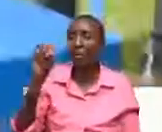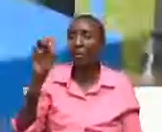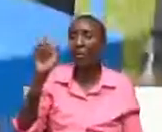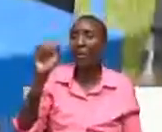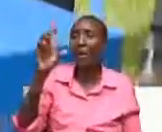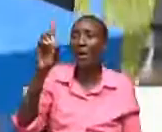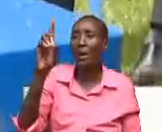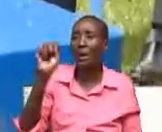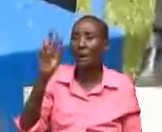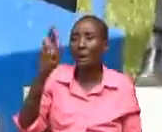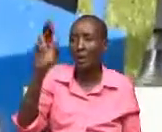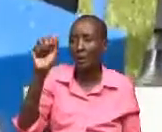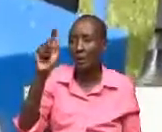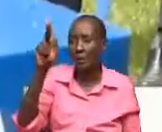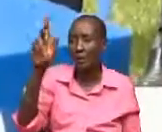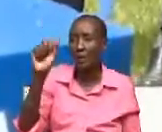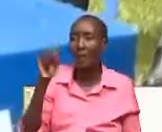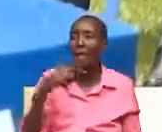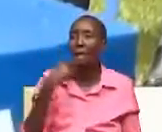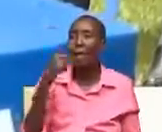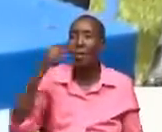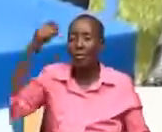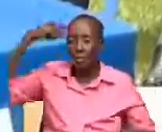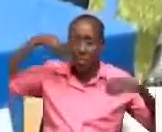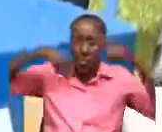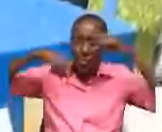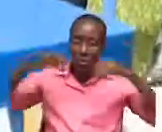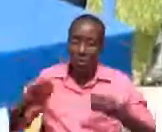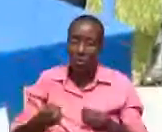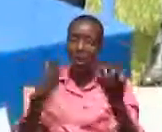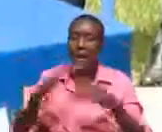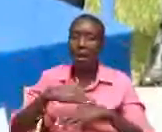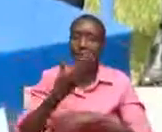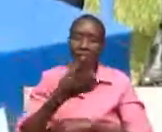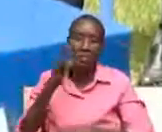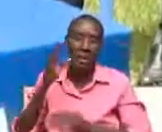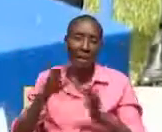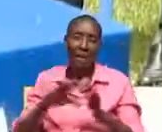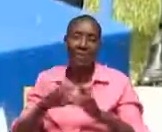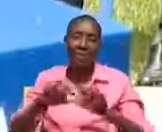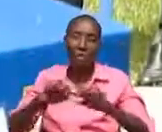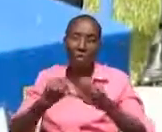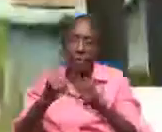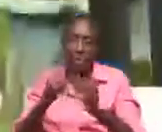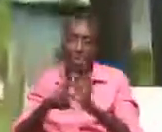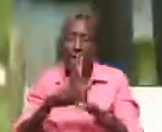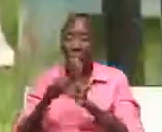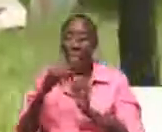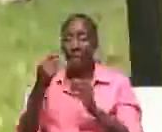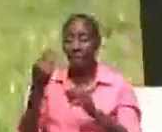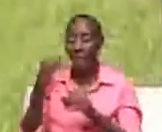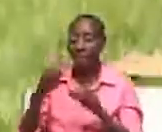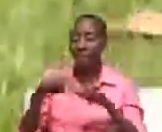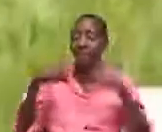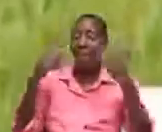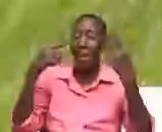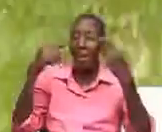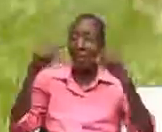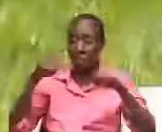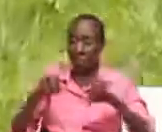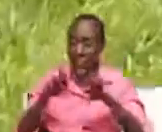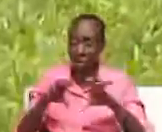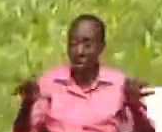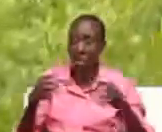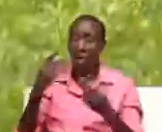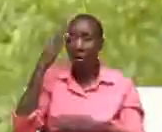vitoa wa machozi baada ya kukaidi amri ya watu kutokaribiana, akisema hapo jana walikuwa wametoa tangazo kuwa hakutakuwa na soko ili